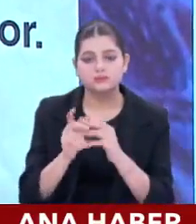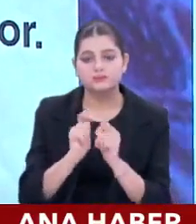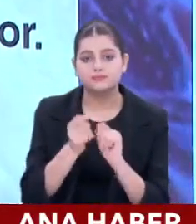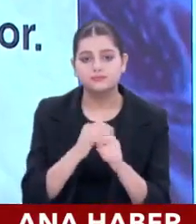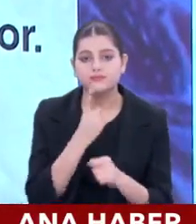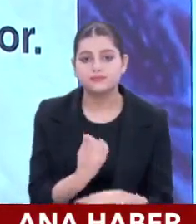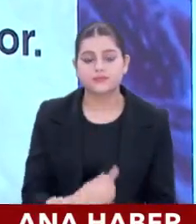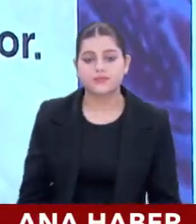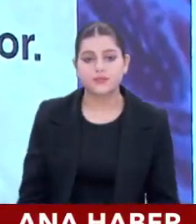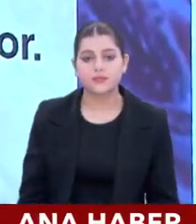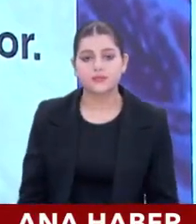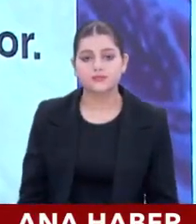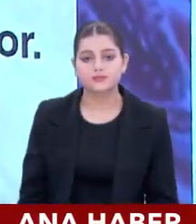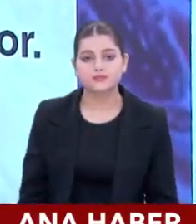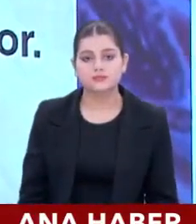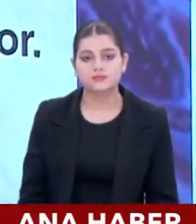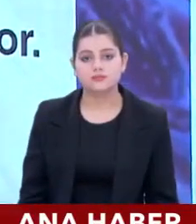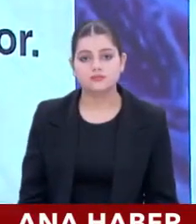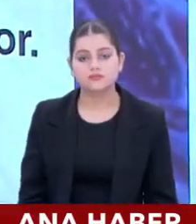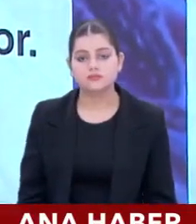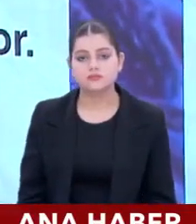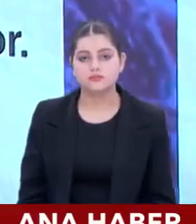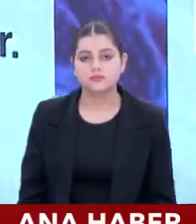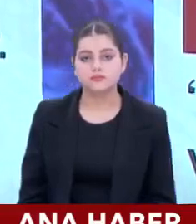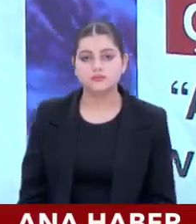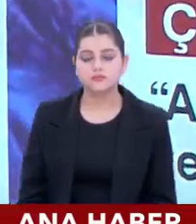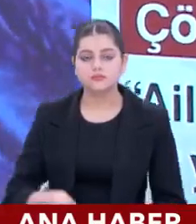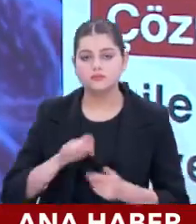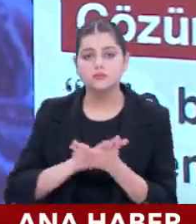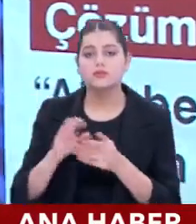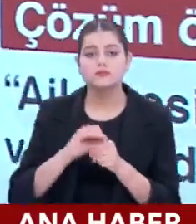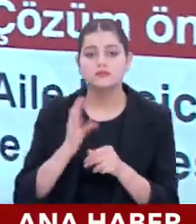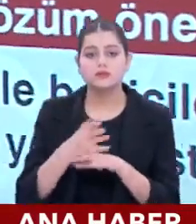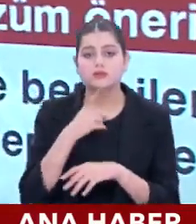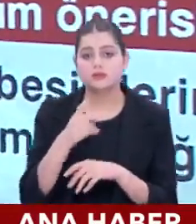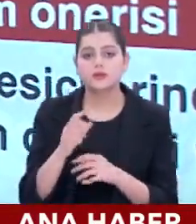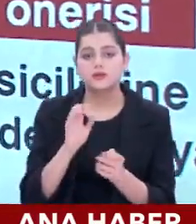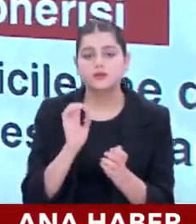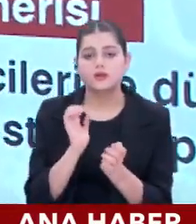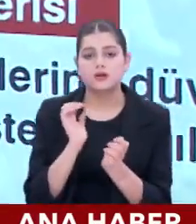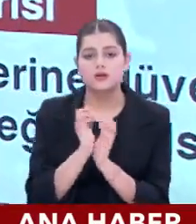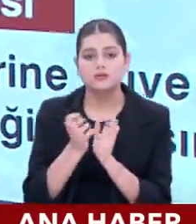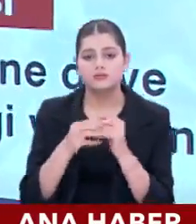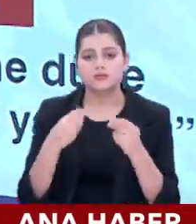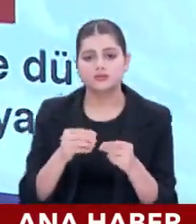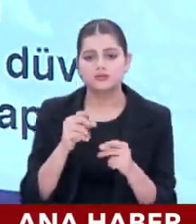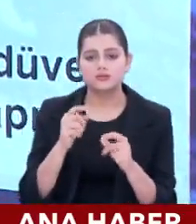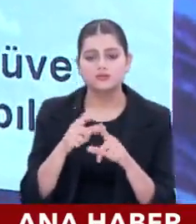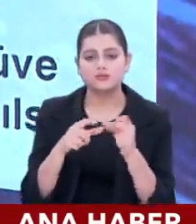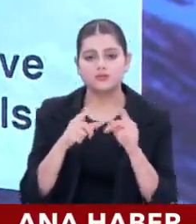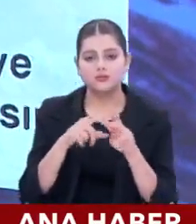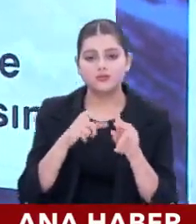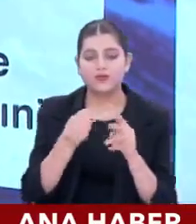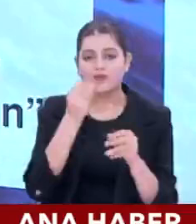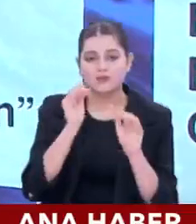arasında fiyatlandırılıyor fiyatlar bunlar çözüm önerisine aile besicilerine ve gen